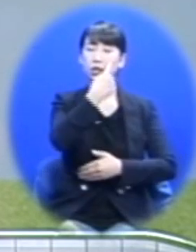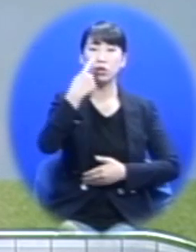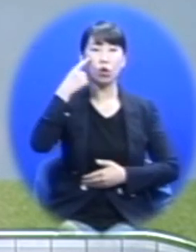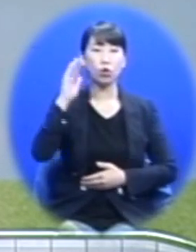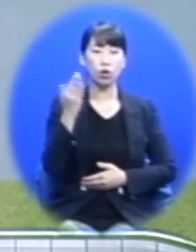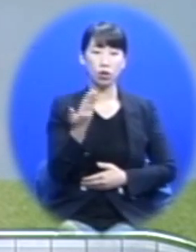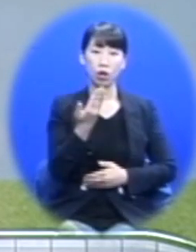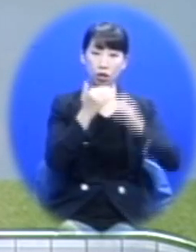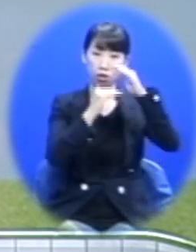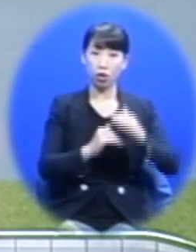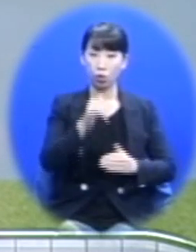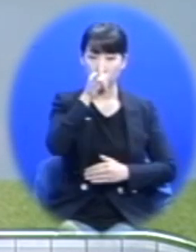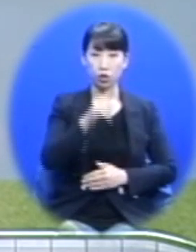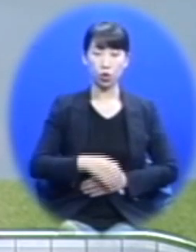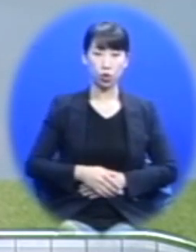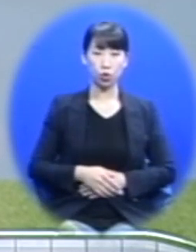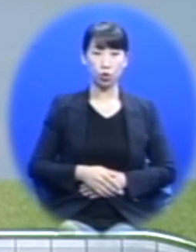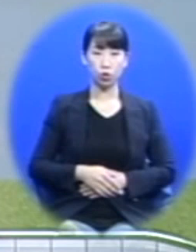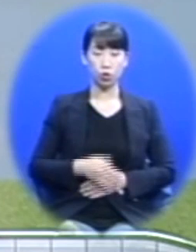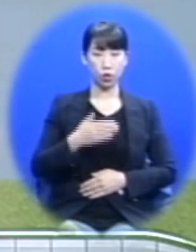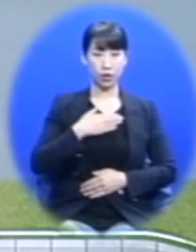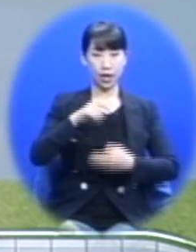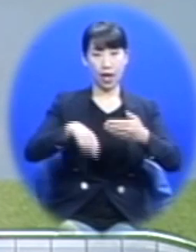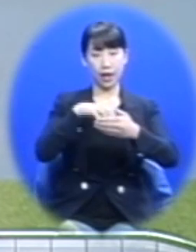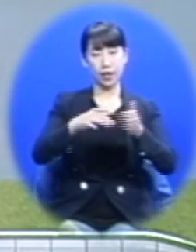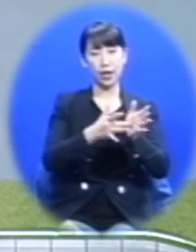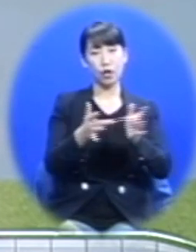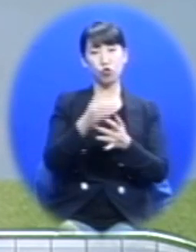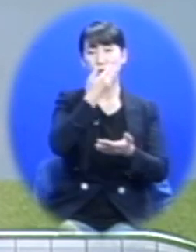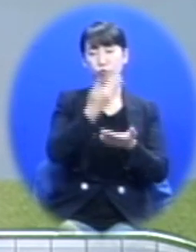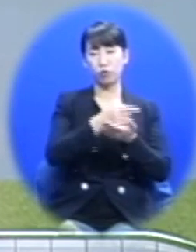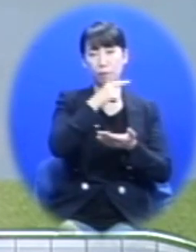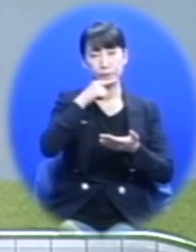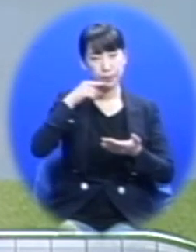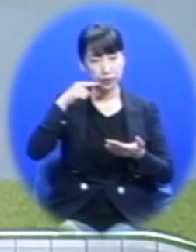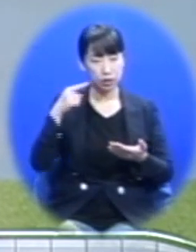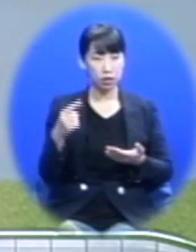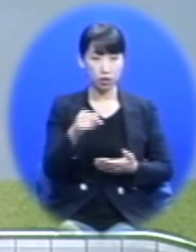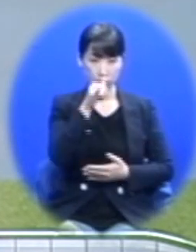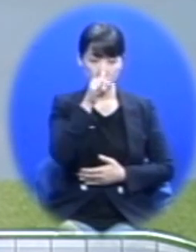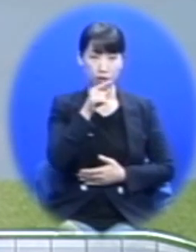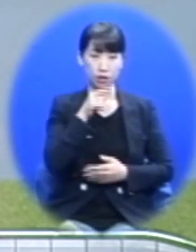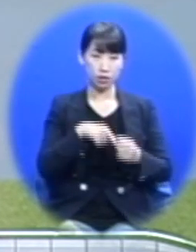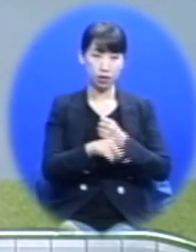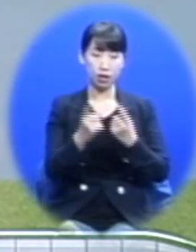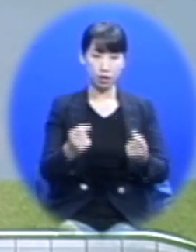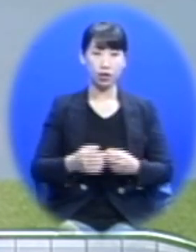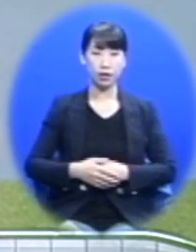무슨 내용이죠? 우리 안에 예수님의 보혈이 있다는 거예요. 그럼 무슨